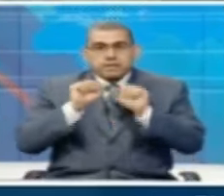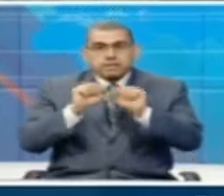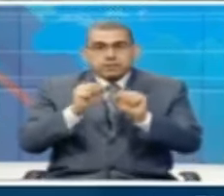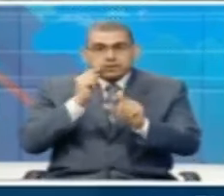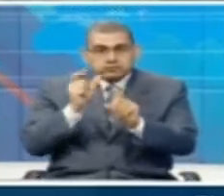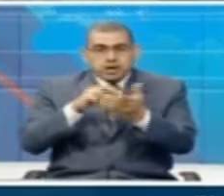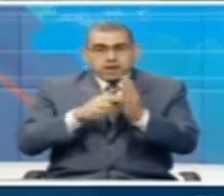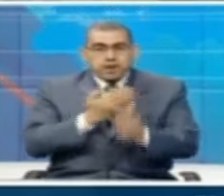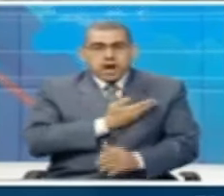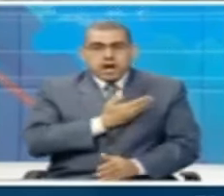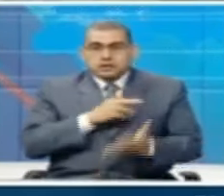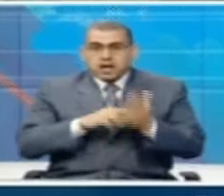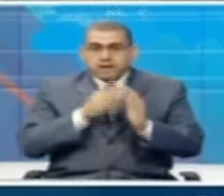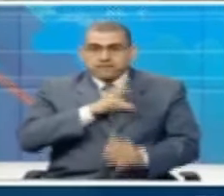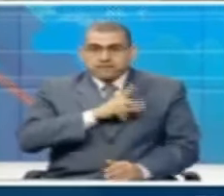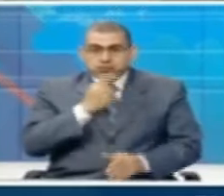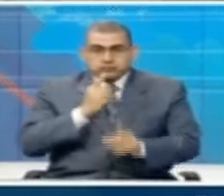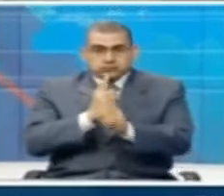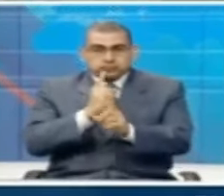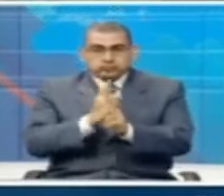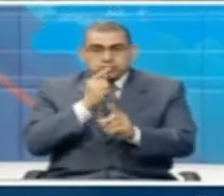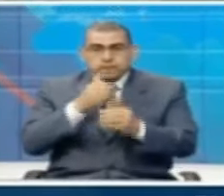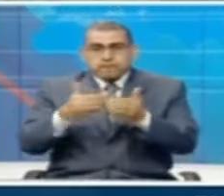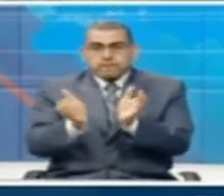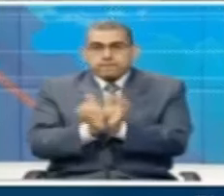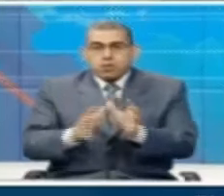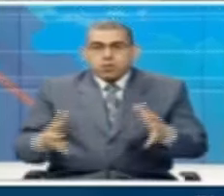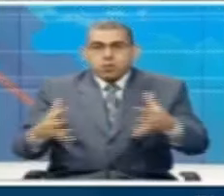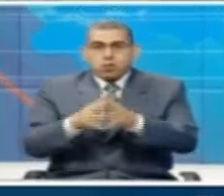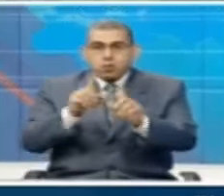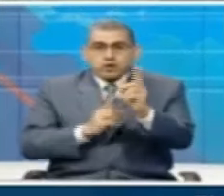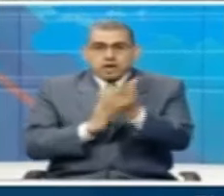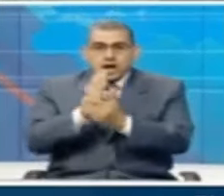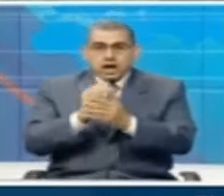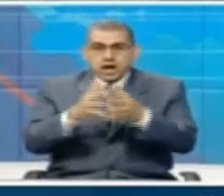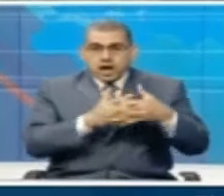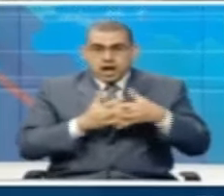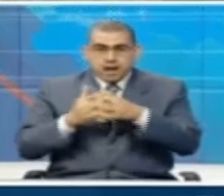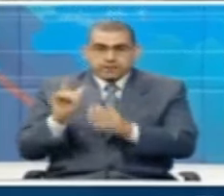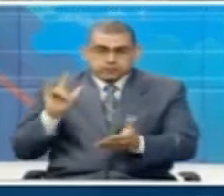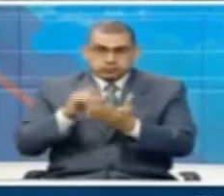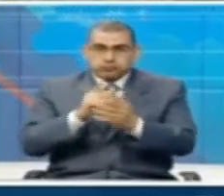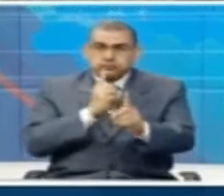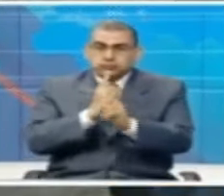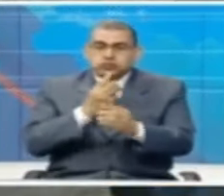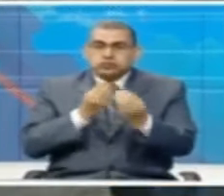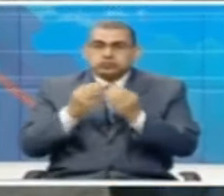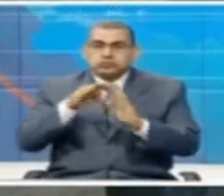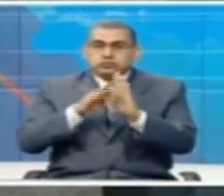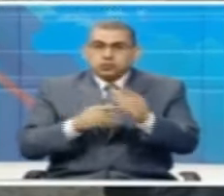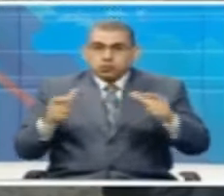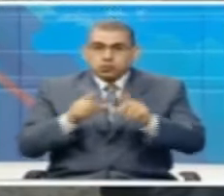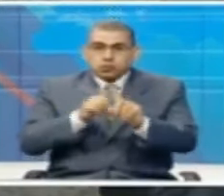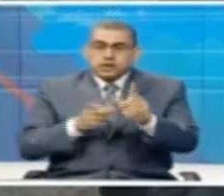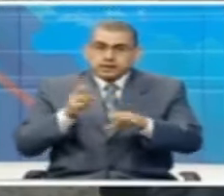الوضع في قطاع غزة ولقاء جامع للمجموعة مع وزير خارجية الولايات المتحدة الأمريكية أنتوني بلينكين واجتماع